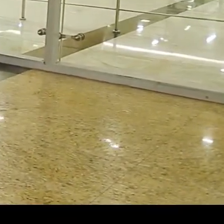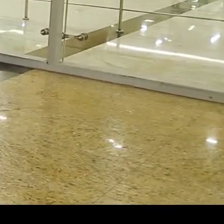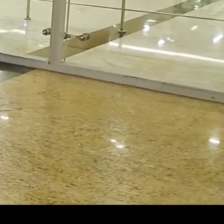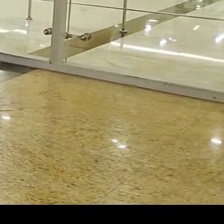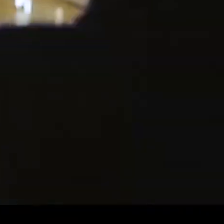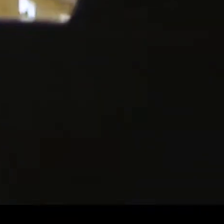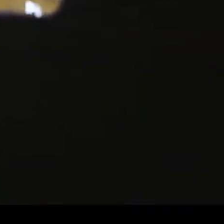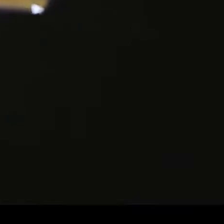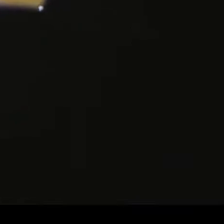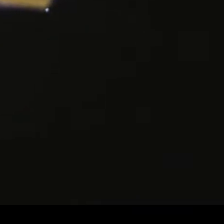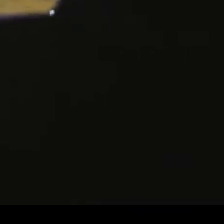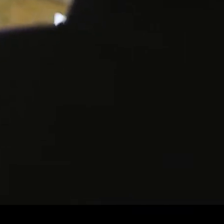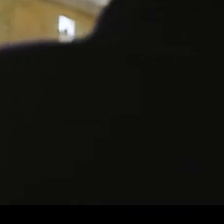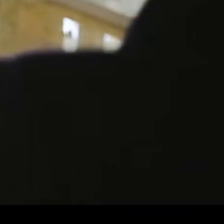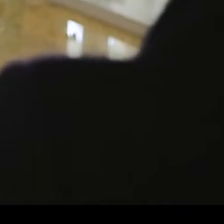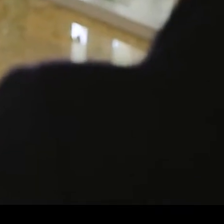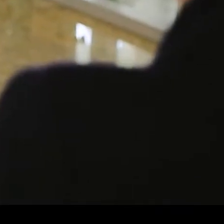indiler.